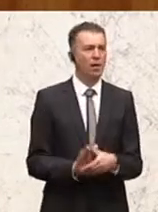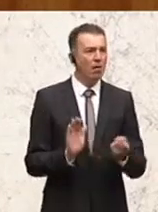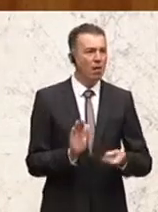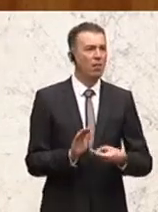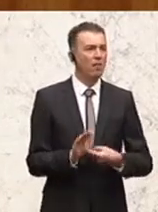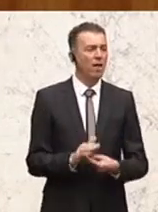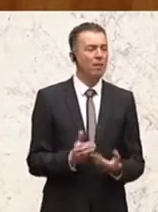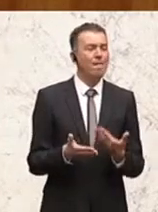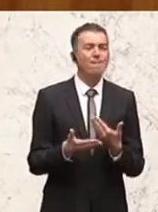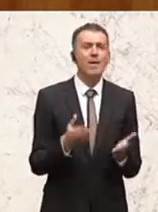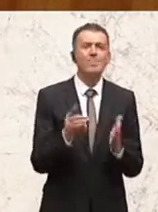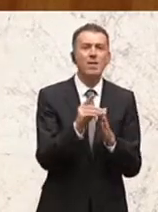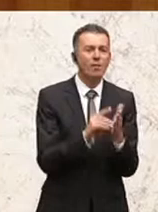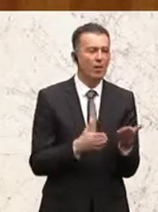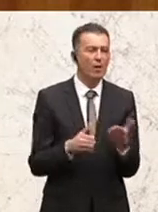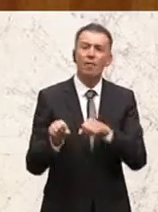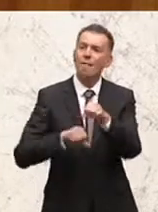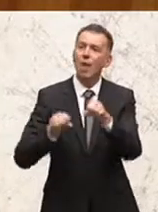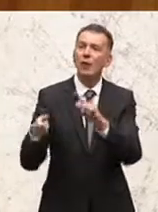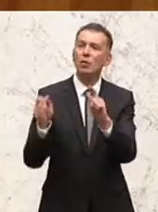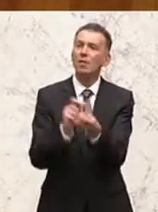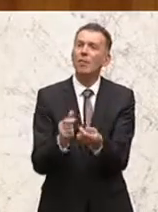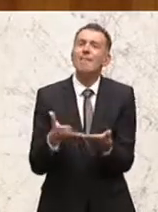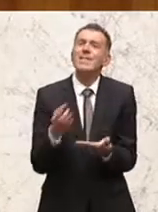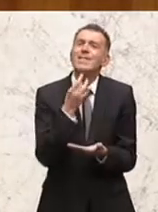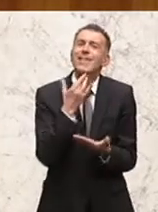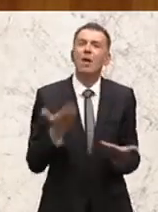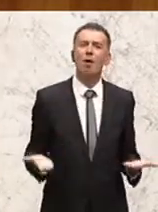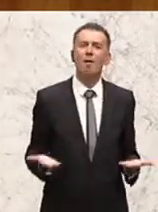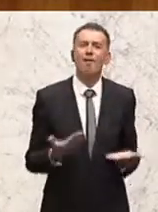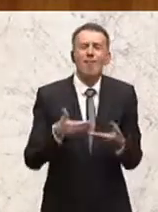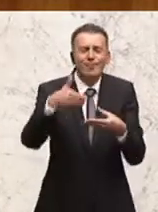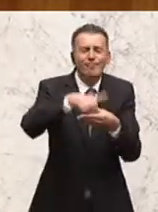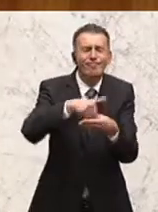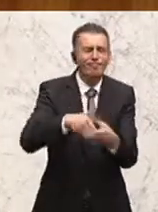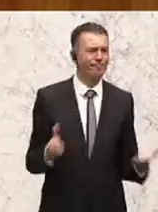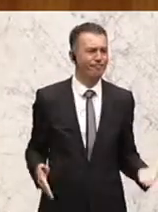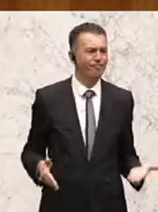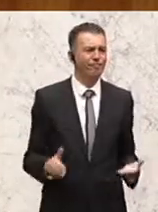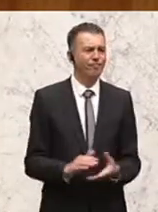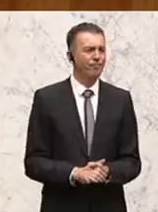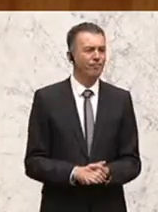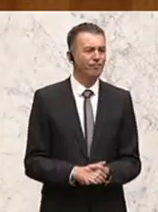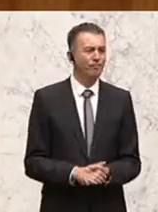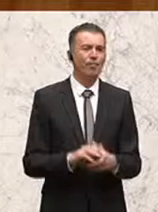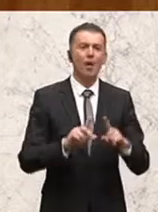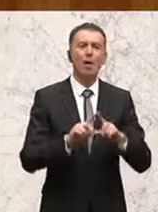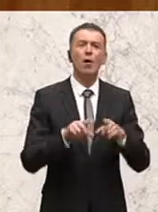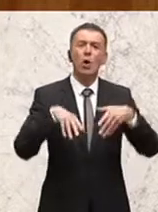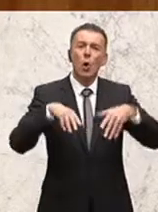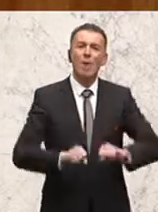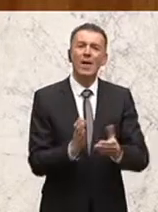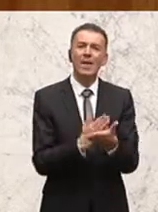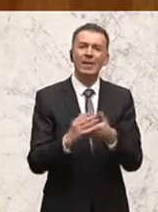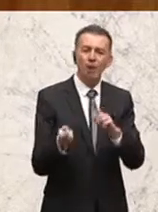was gemeint ist, wenn es um Verwaltungsreform geht, was gemeint ist, wenn es um andere